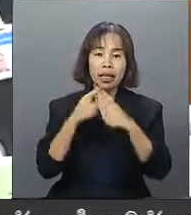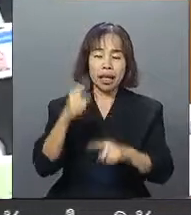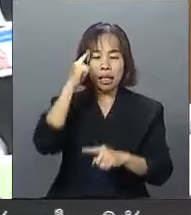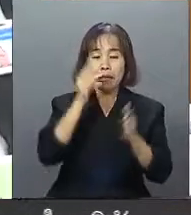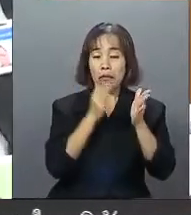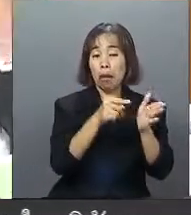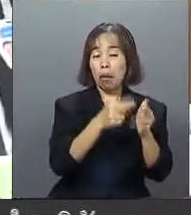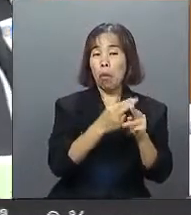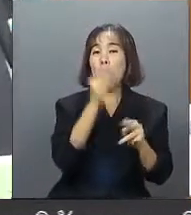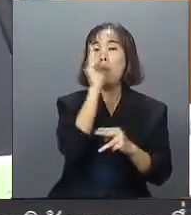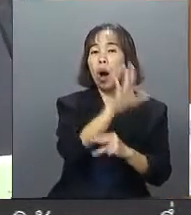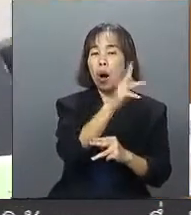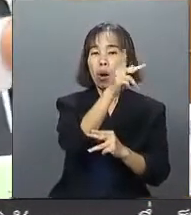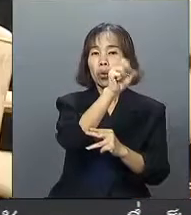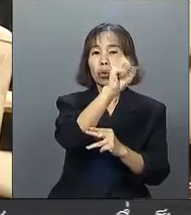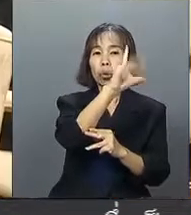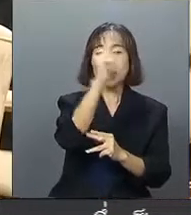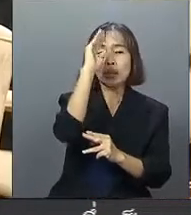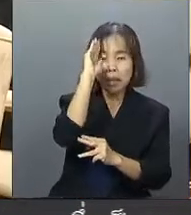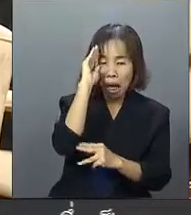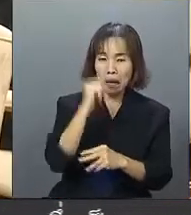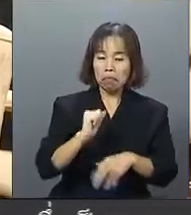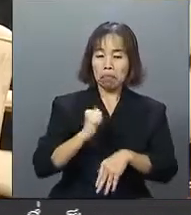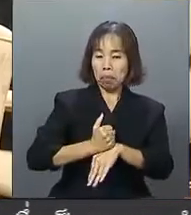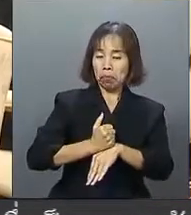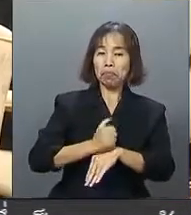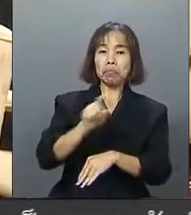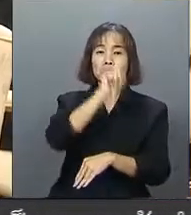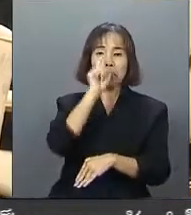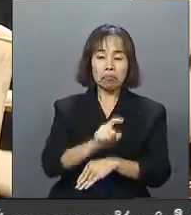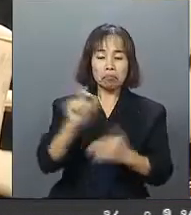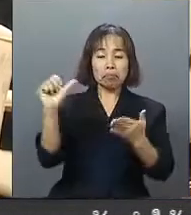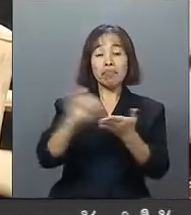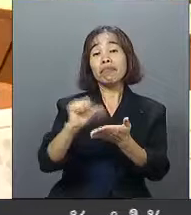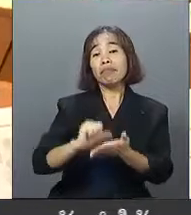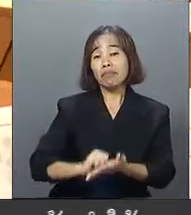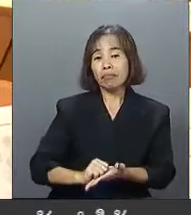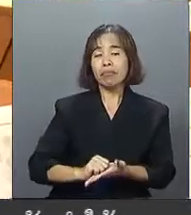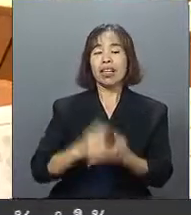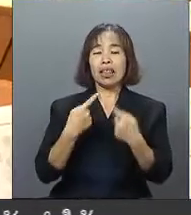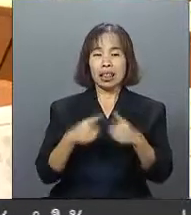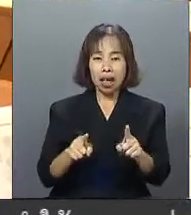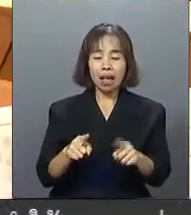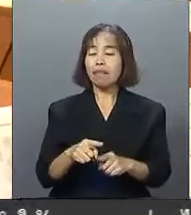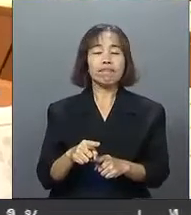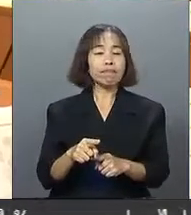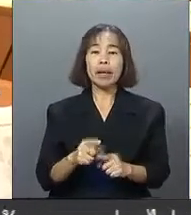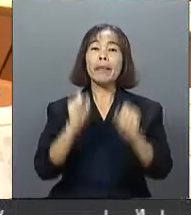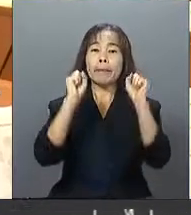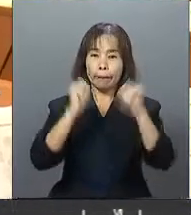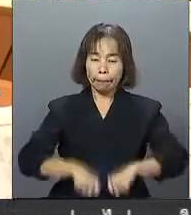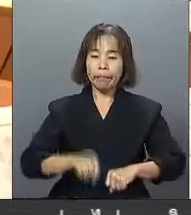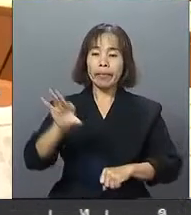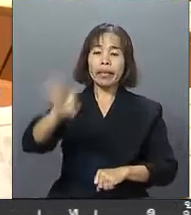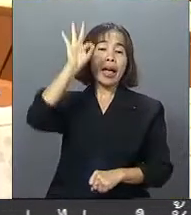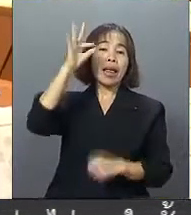คนของคสช.อาจมีอิทธิพลต่อการพิจารณาปรับแก้ร่างกฎหมายแต่ท้ายที่สุดก็ลงมติเลือกกันไปแล้ว